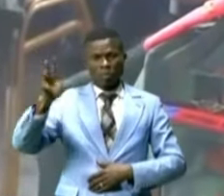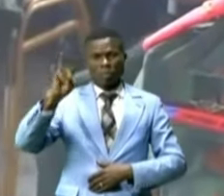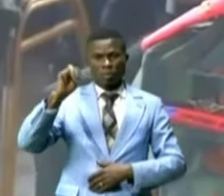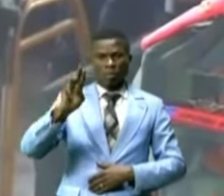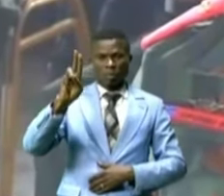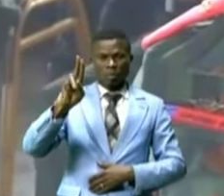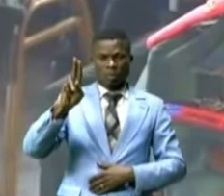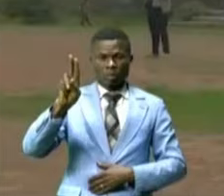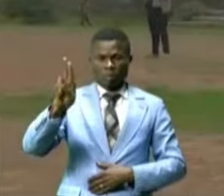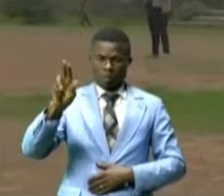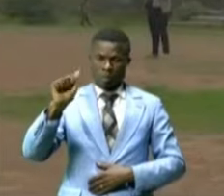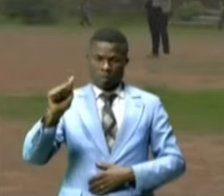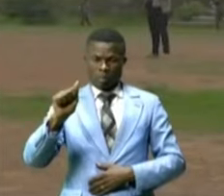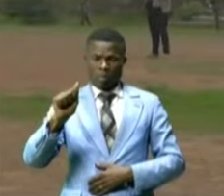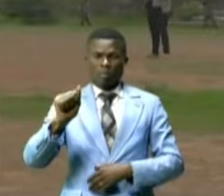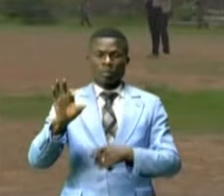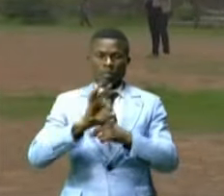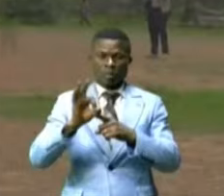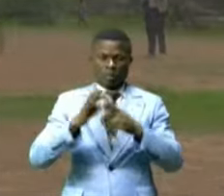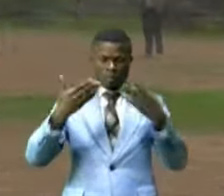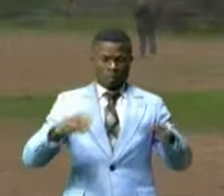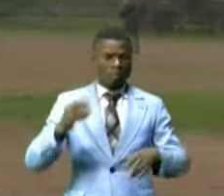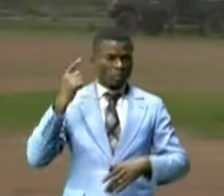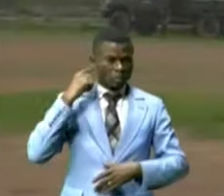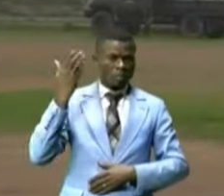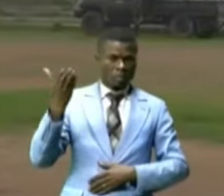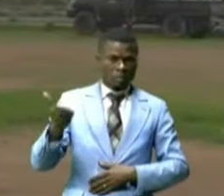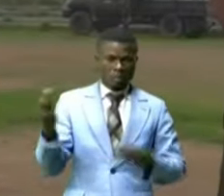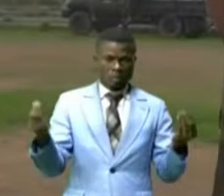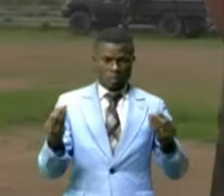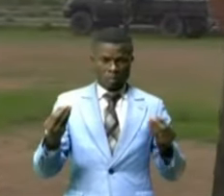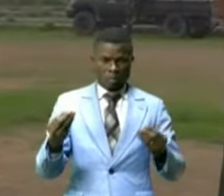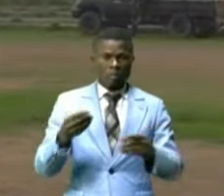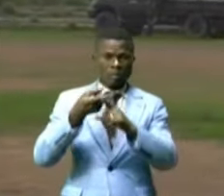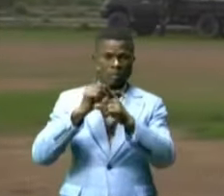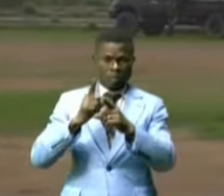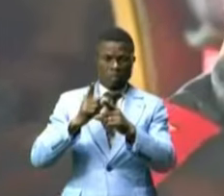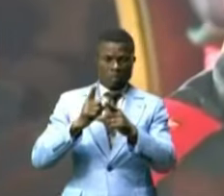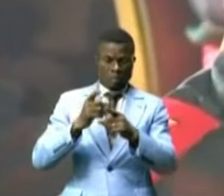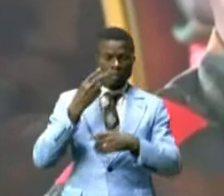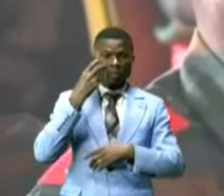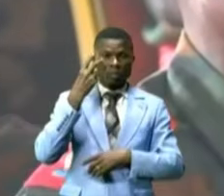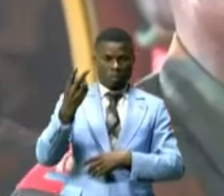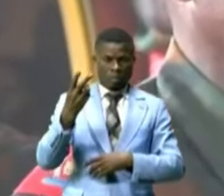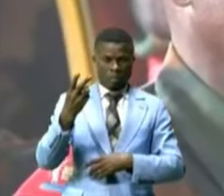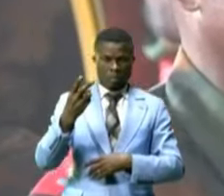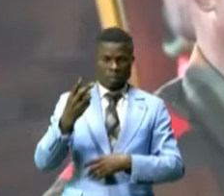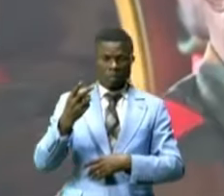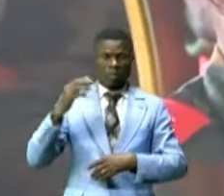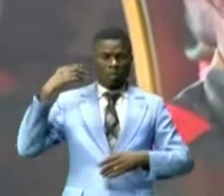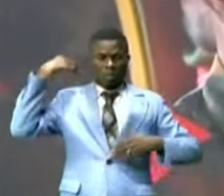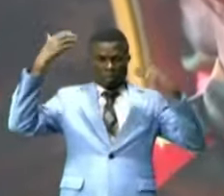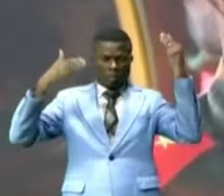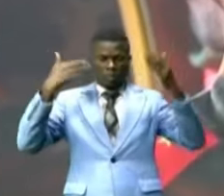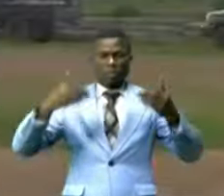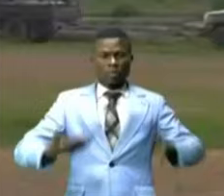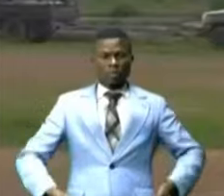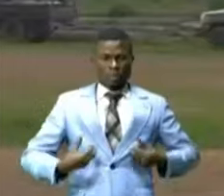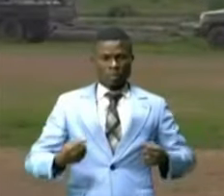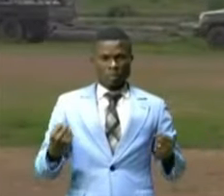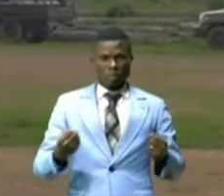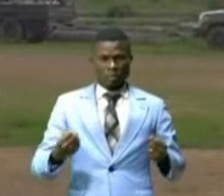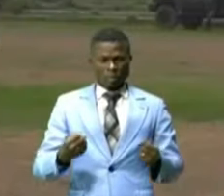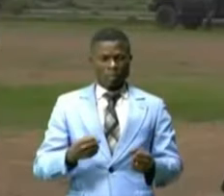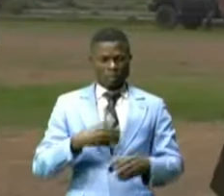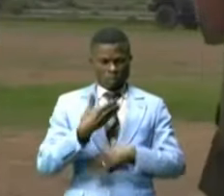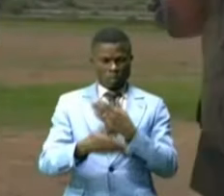que Nayoki Keba, Outiko Siri sa formation d'abord. Yango, Naoutiko assisté. Ma manœuvre n'a pas été parce que le kiki